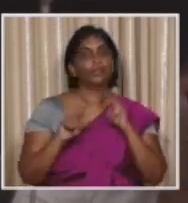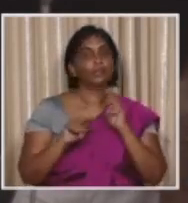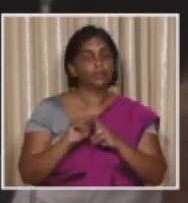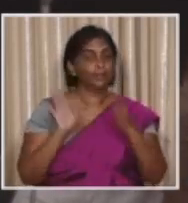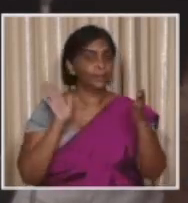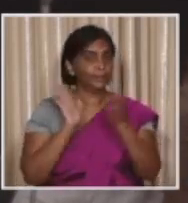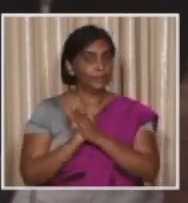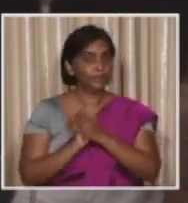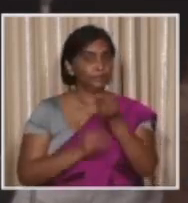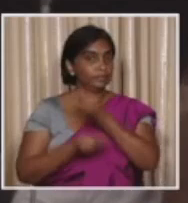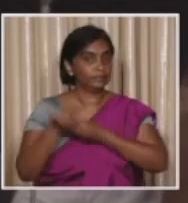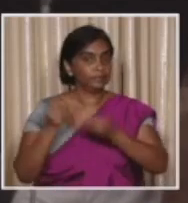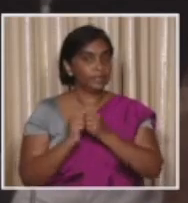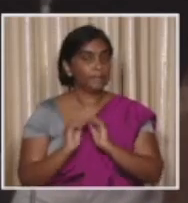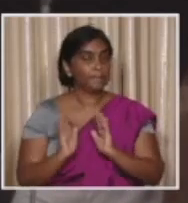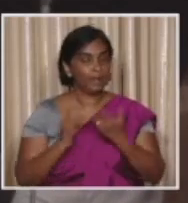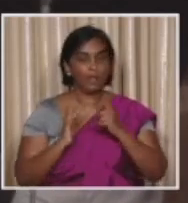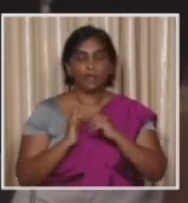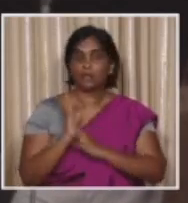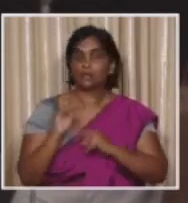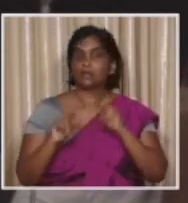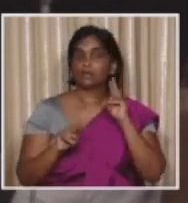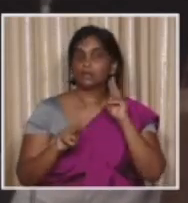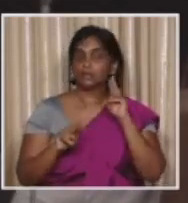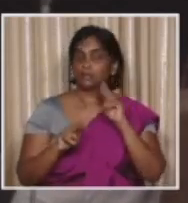එක්ක ගනුදෙනු කරන්න ආරම්භ කරලා ජාත්‍යන්තර මූල්‍ය